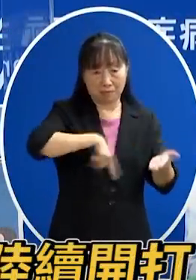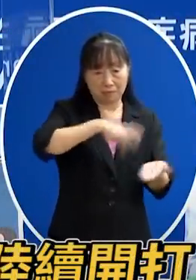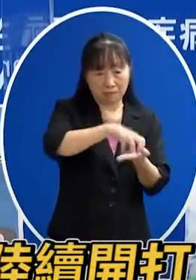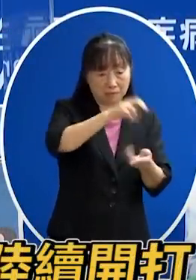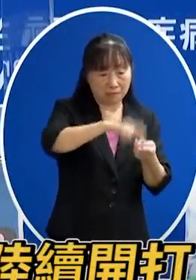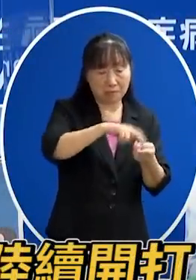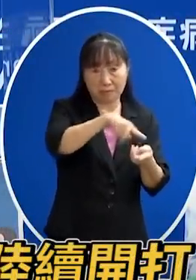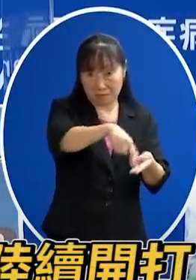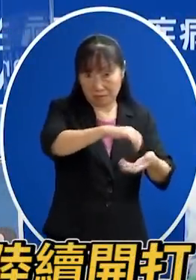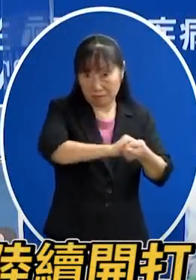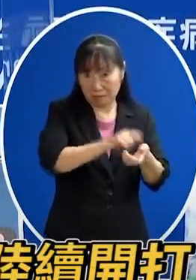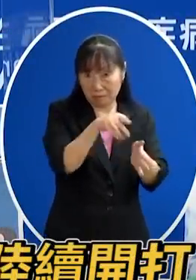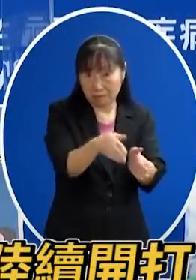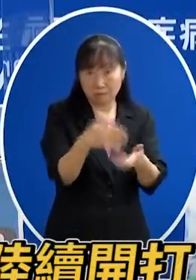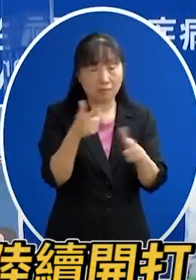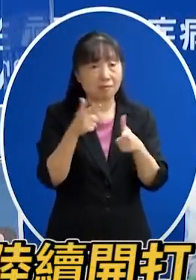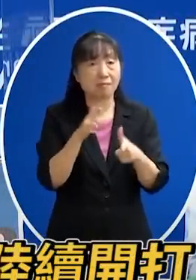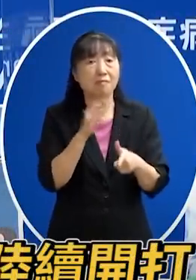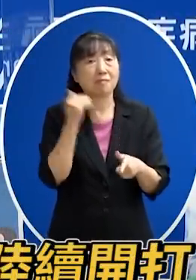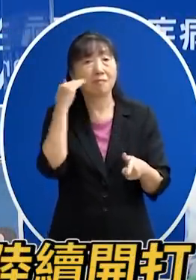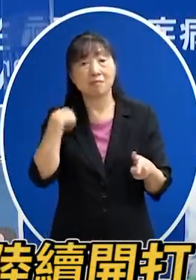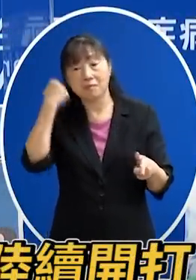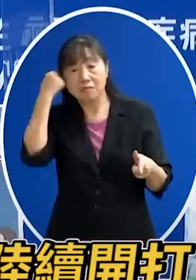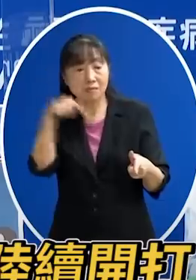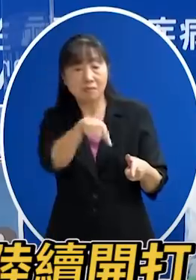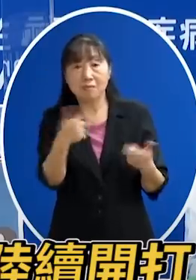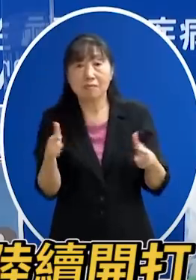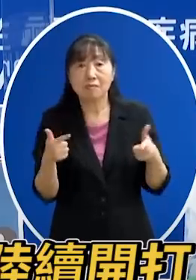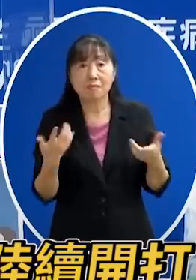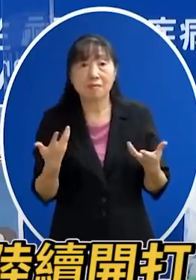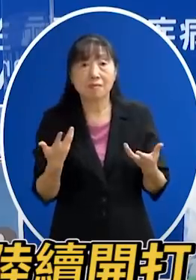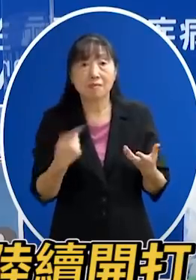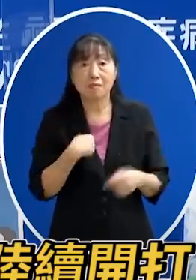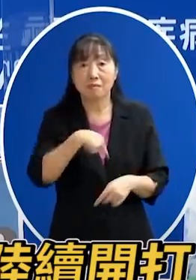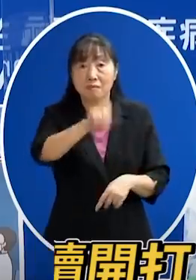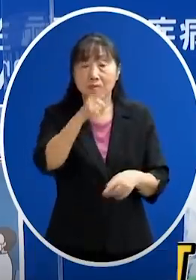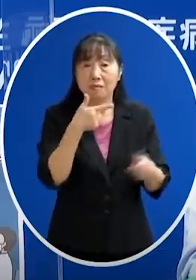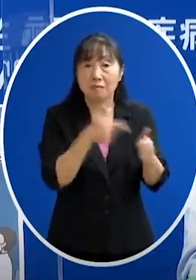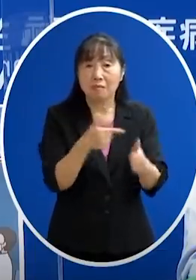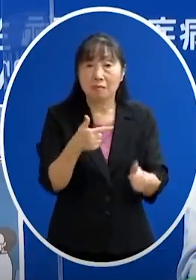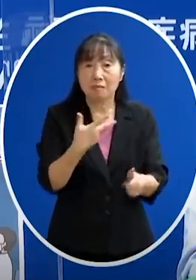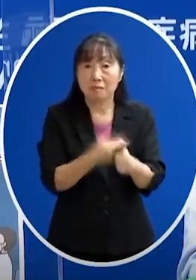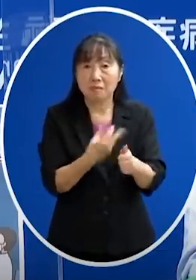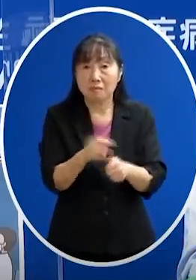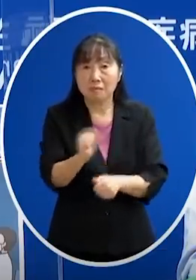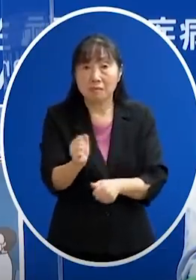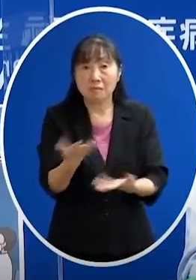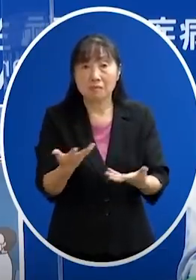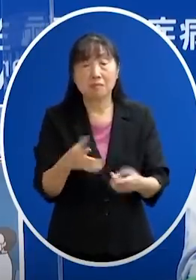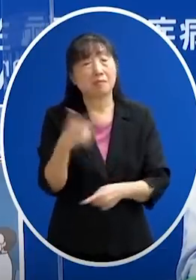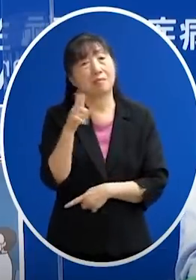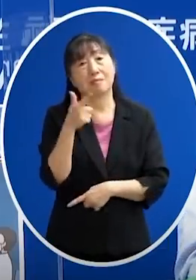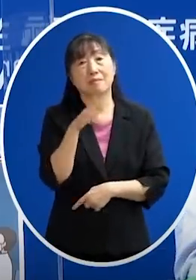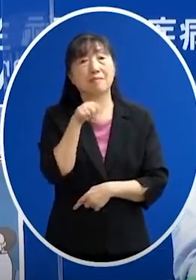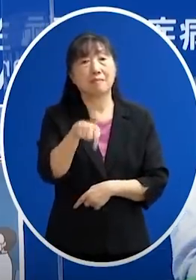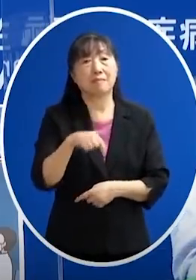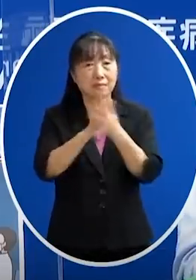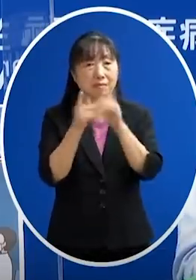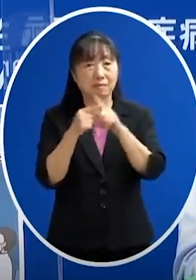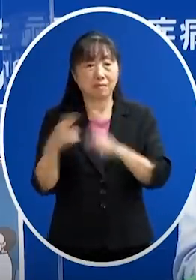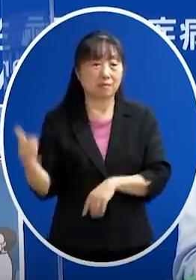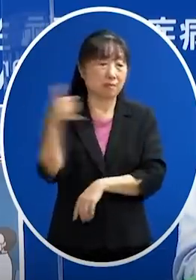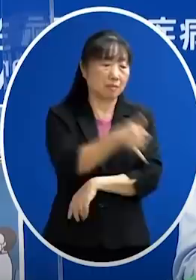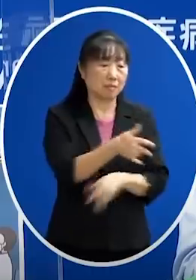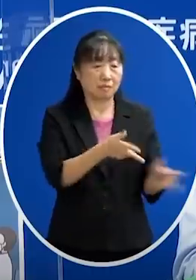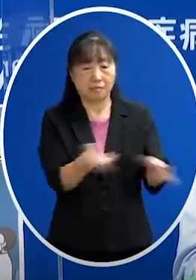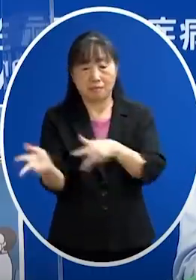就是说居住在这里，那户籍没有设在这个地方不准打，那这是不允许的，因为这样子做的话，增